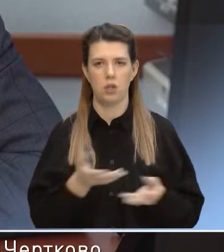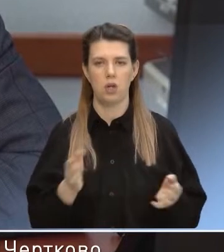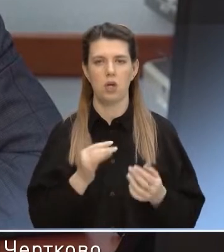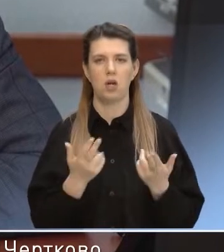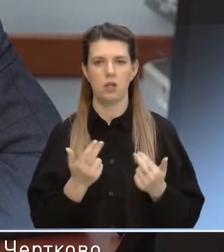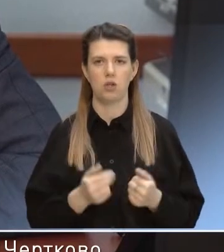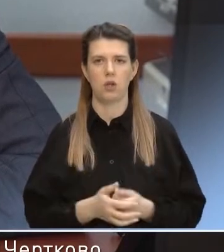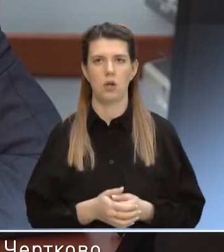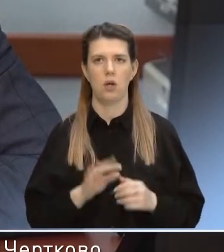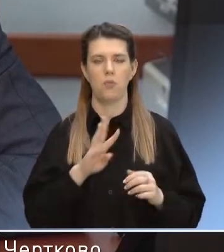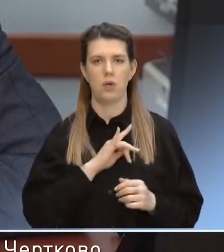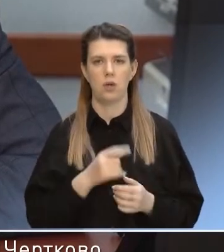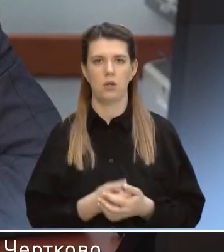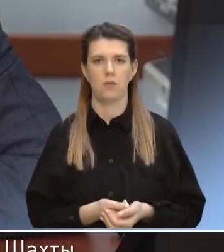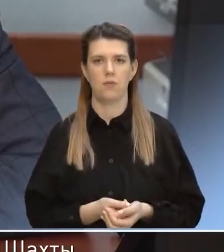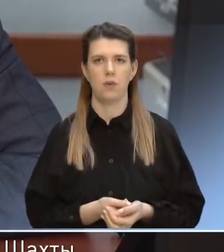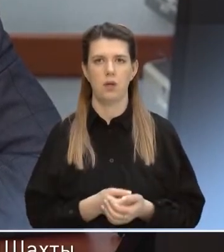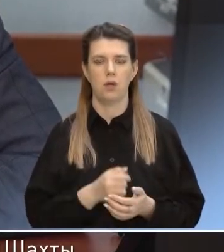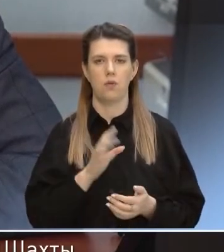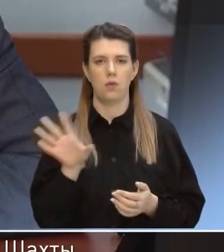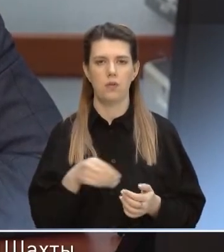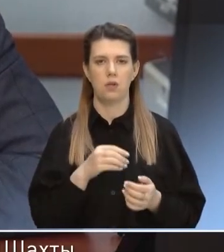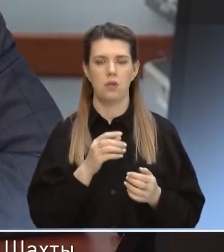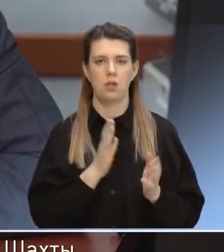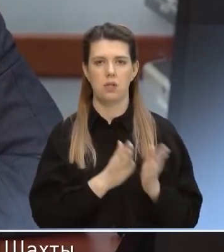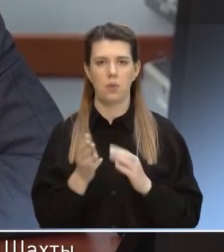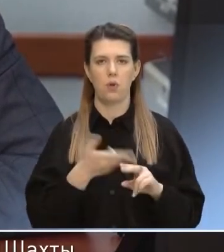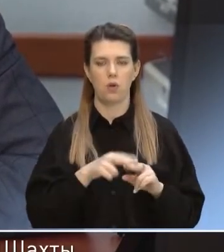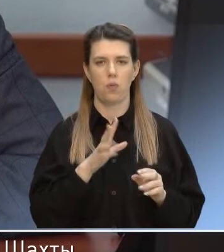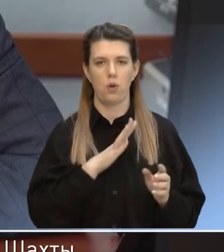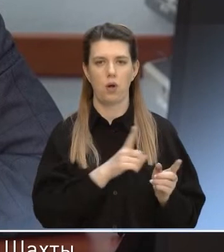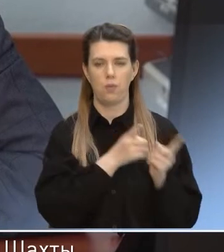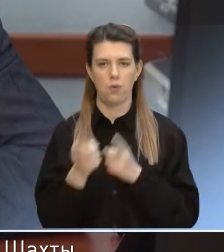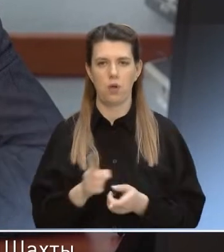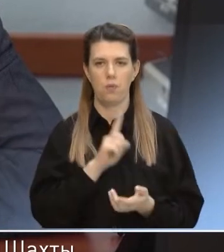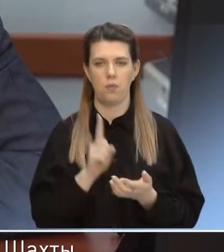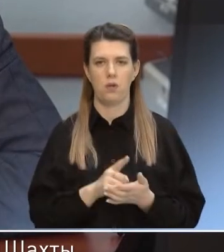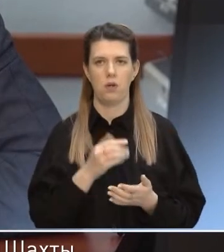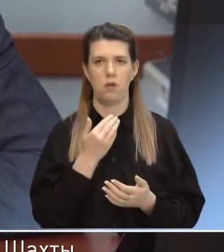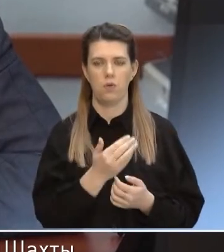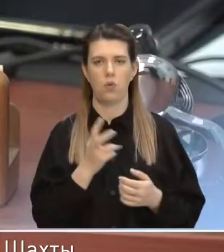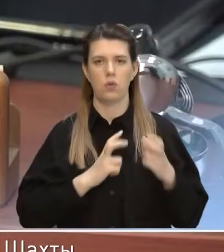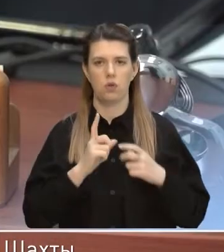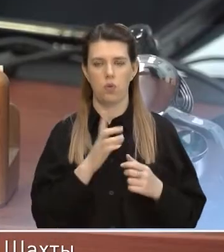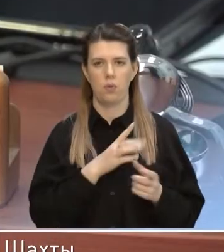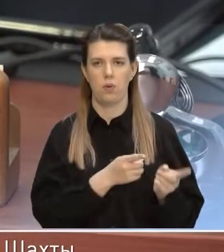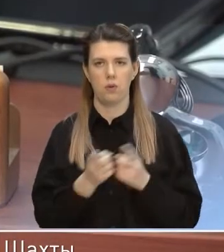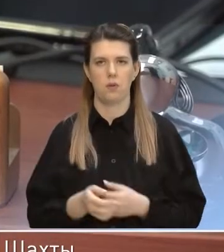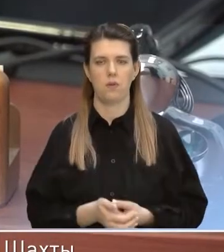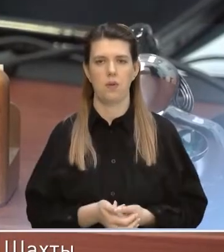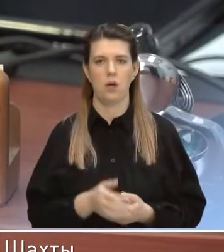конечно же мы грезы съемки дисциплины которые будут пройдены у них в тех университетах